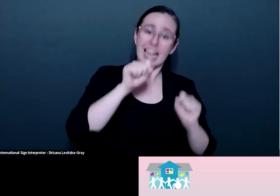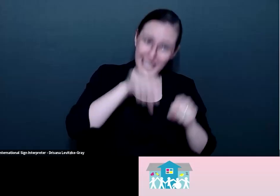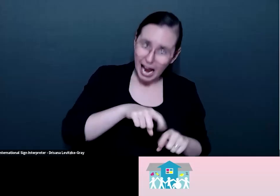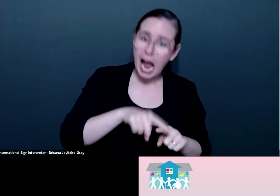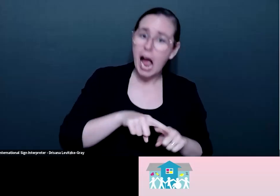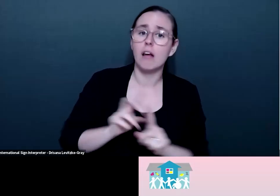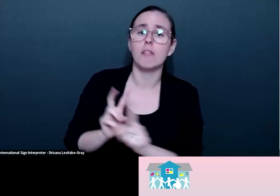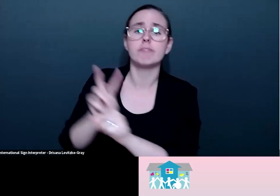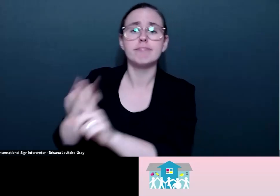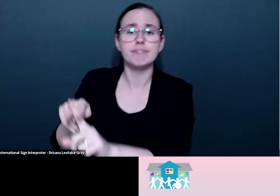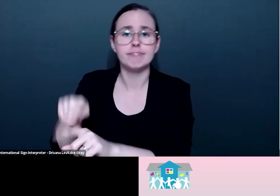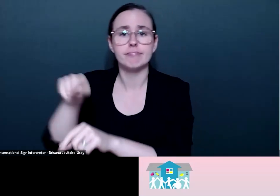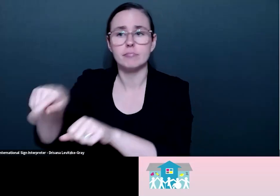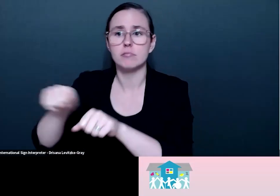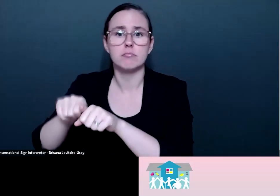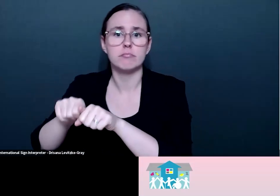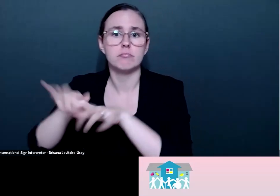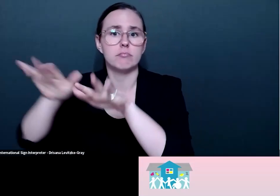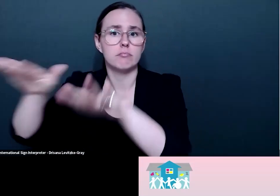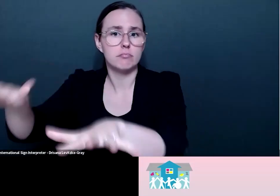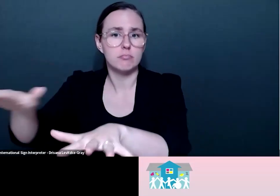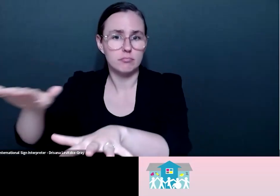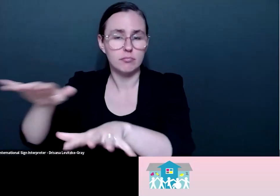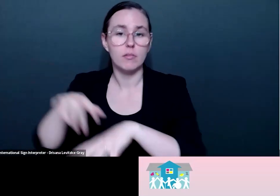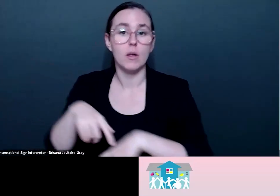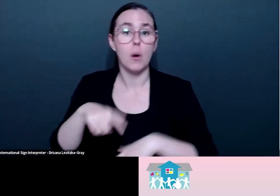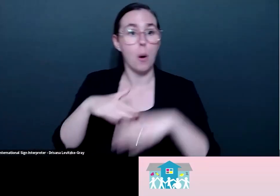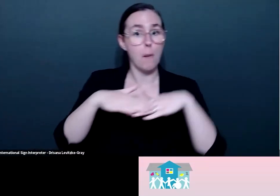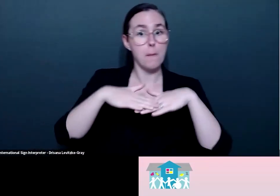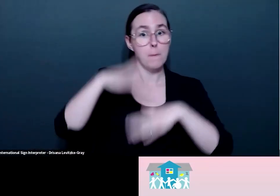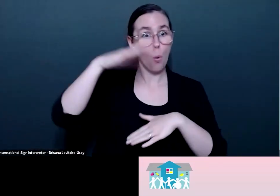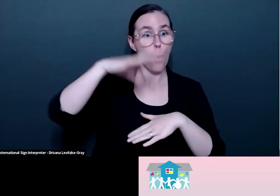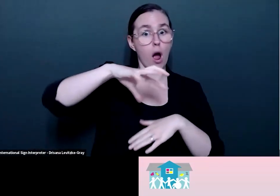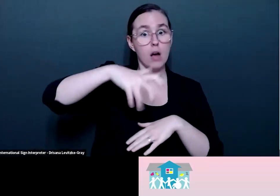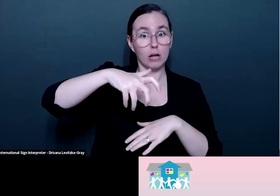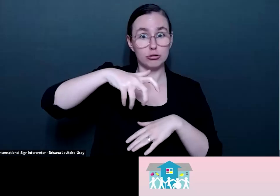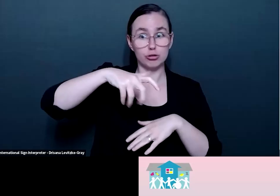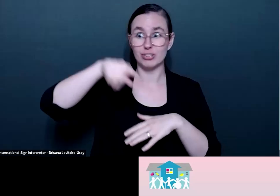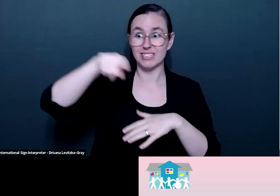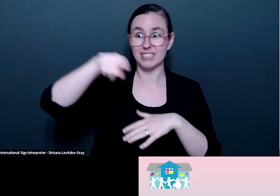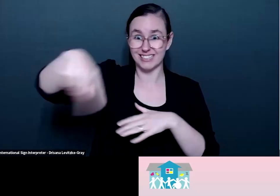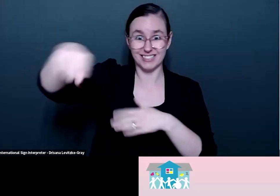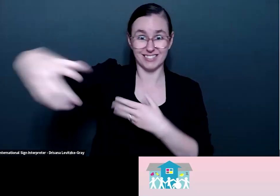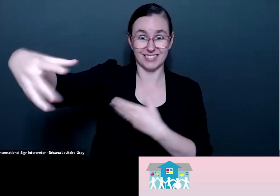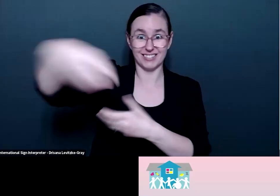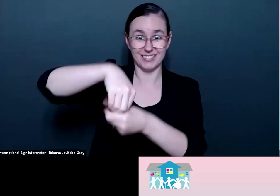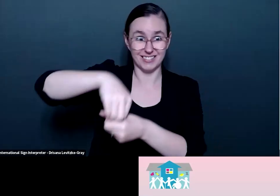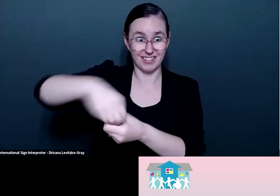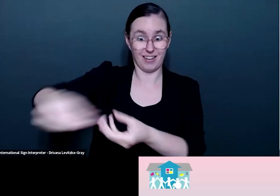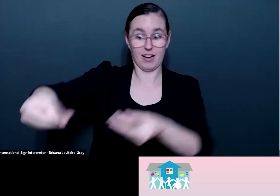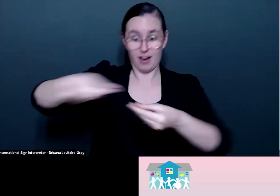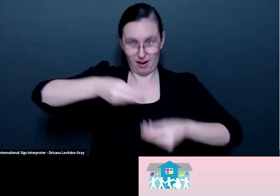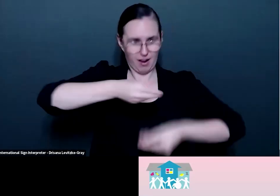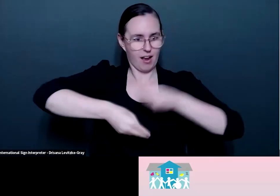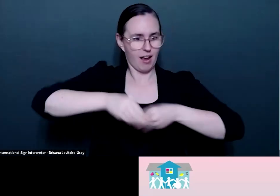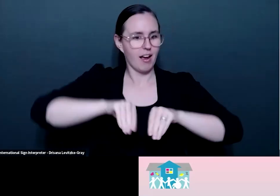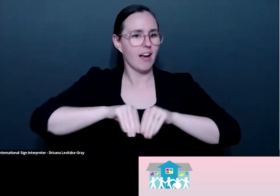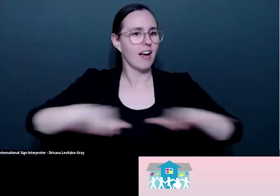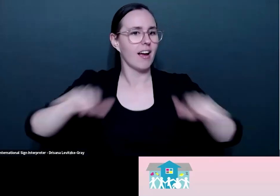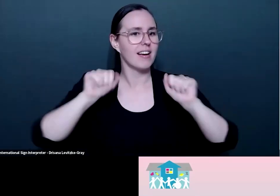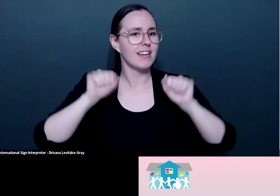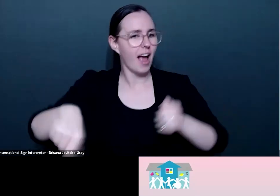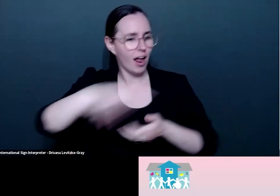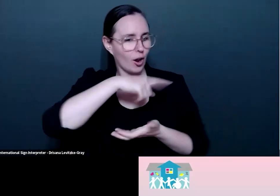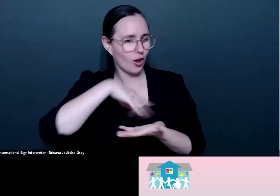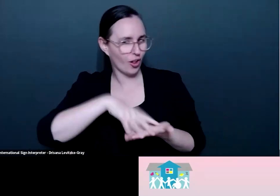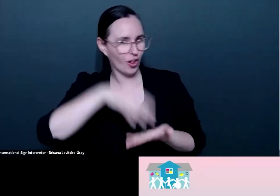comme beaucoup de pays l'utilisent. Donc, ça peut nous aider à avoir une raison d'adaptation.